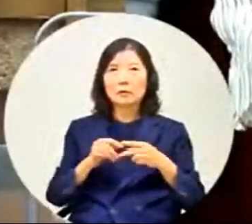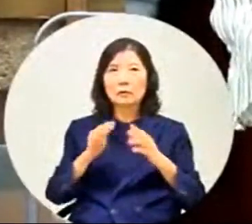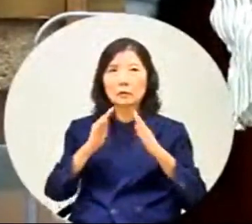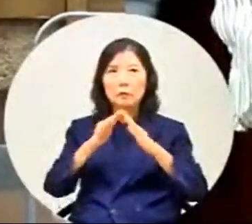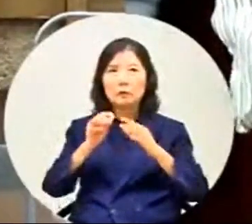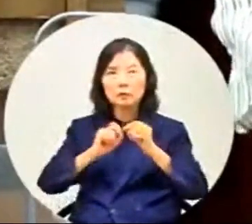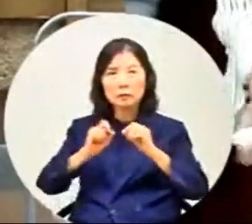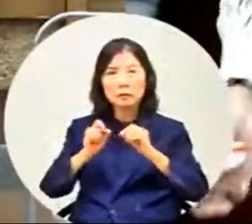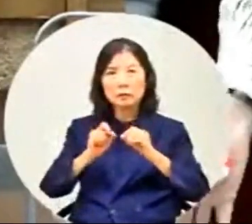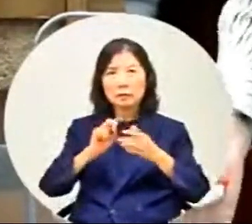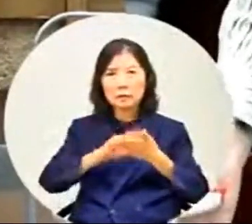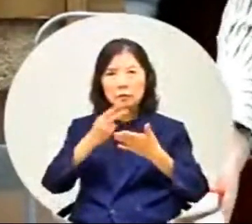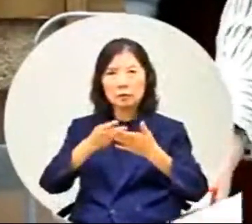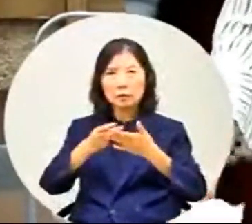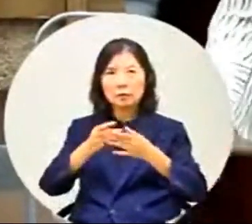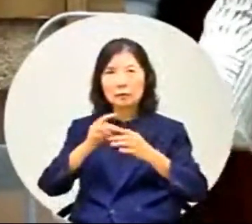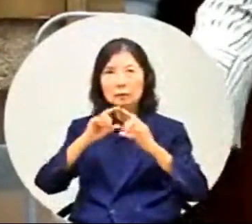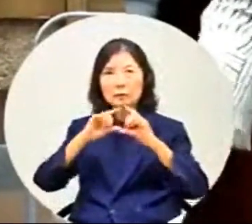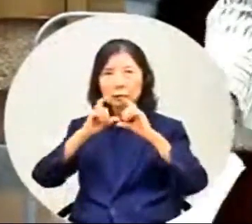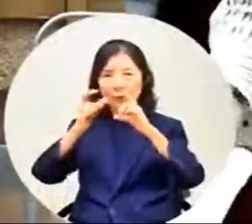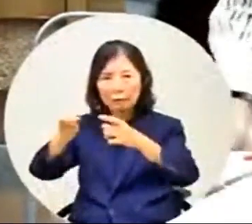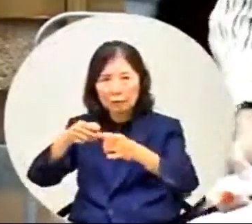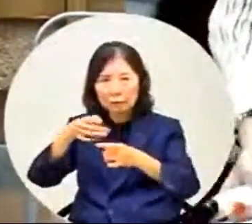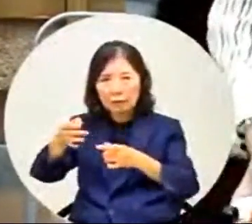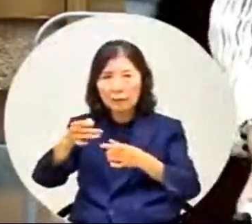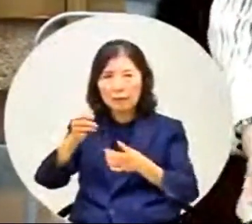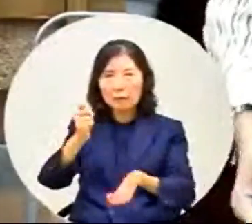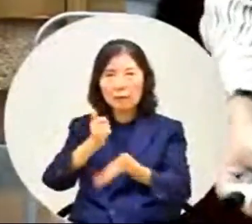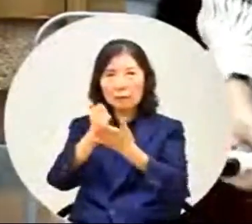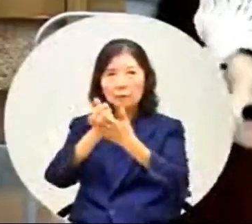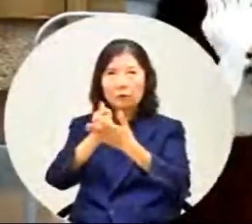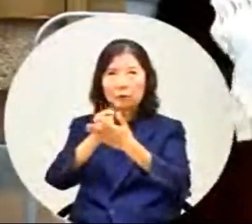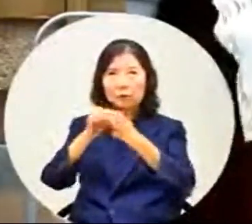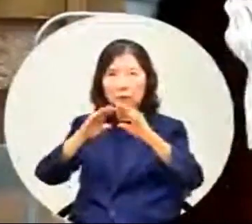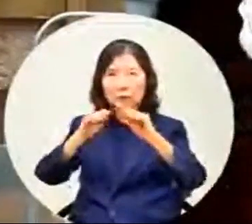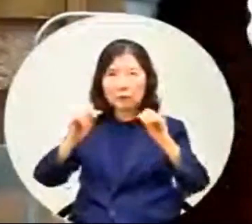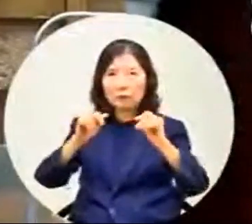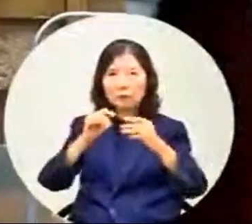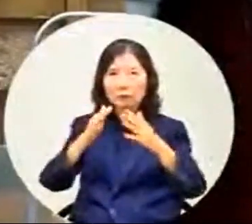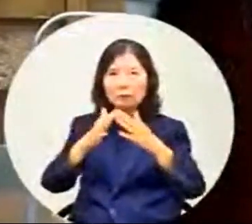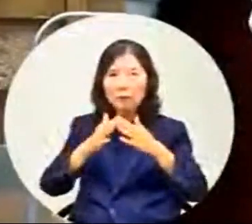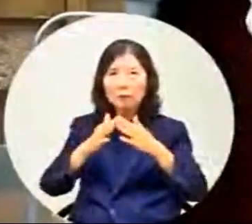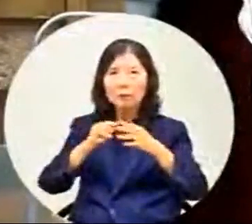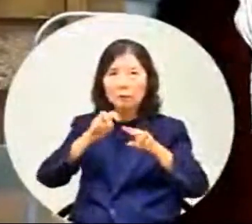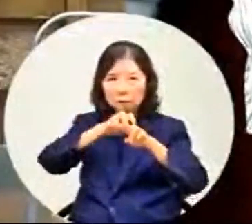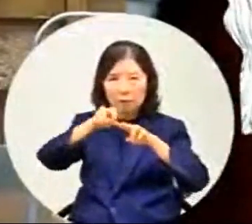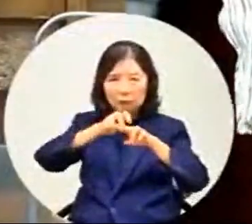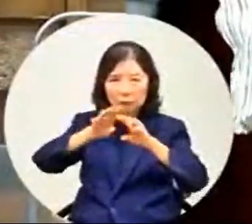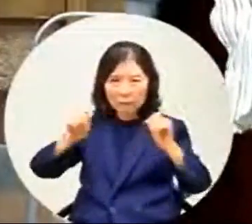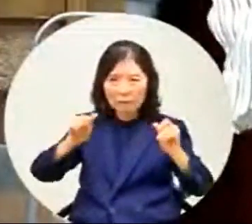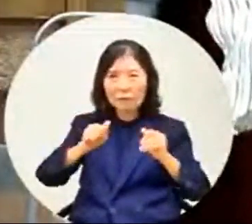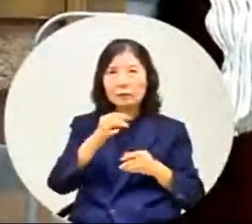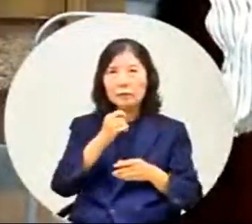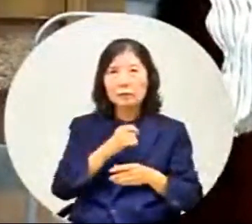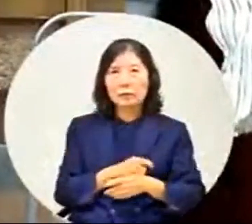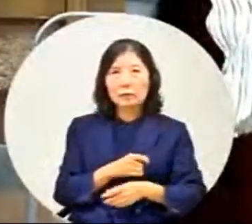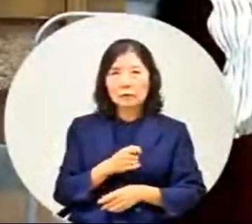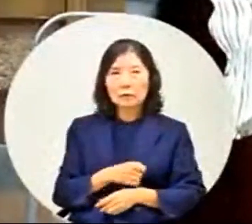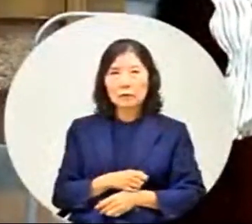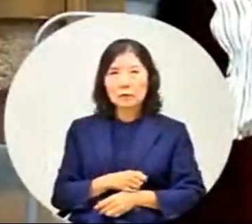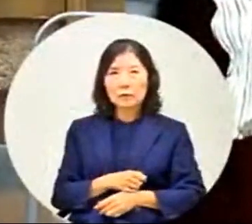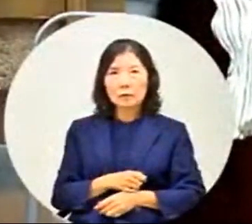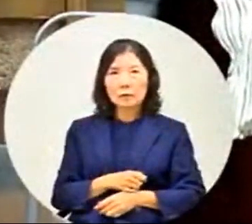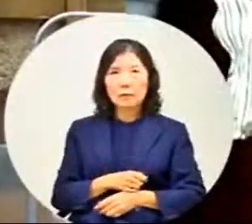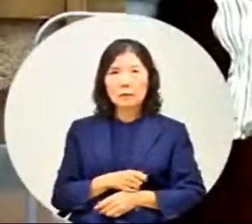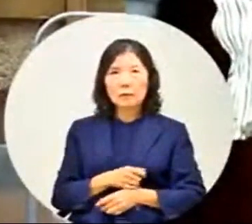计划变更回馈方式来取得所需要的那个轨道用地，是否